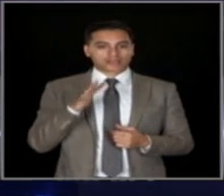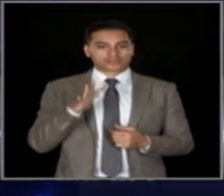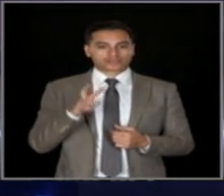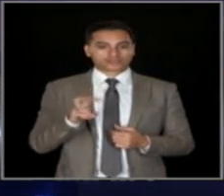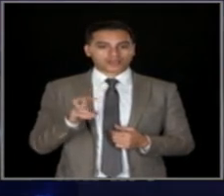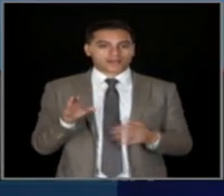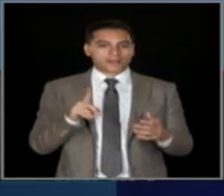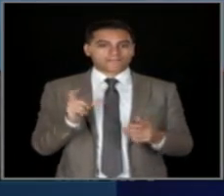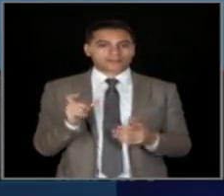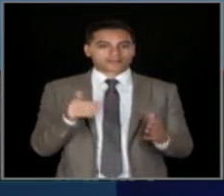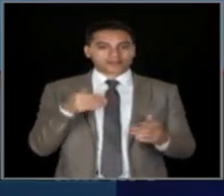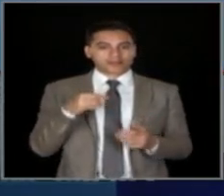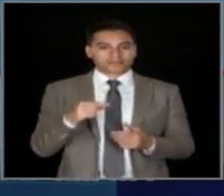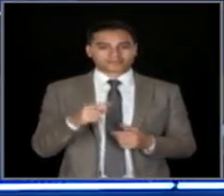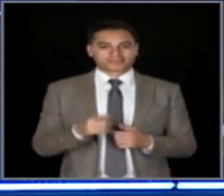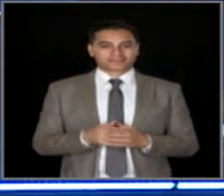بن أحمد.